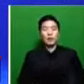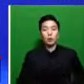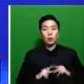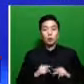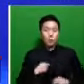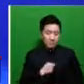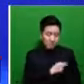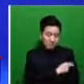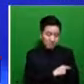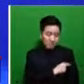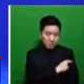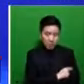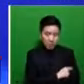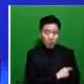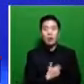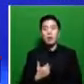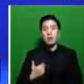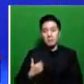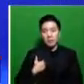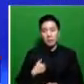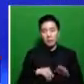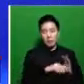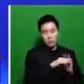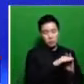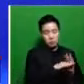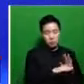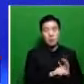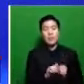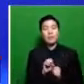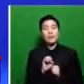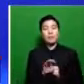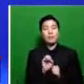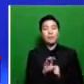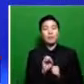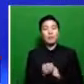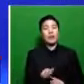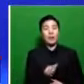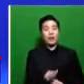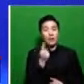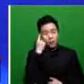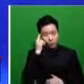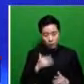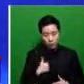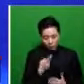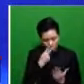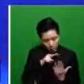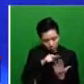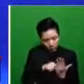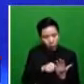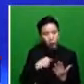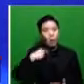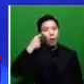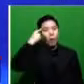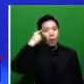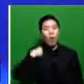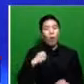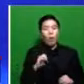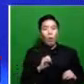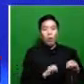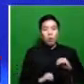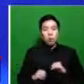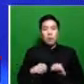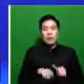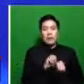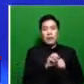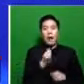มีคำแนะนำนะครับเพื่อให้เกิดความปลอดภัยแก่ผู้ที่มาใช้บริการนะครับไปยัง